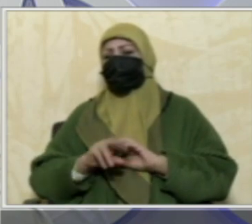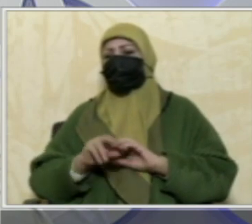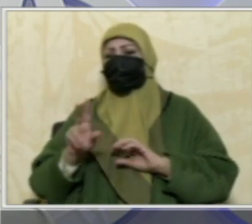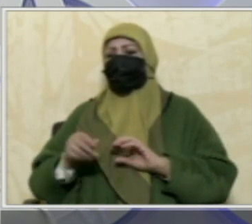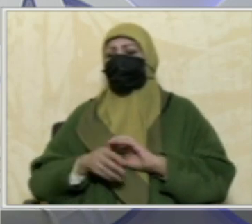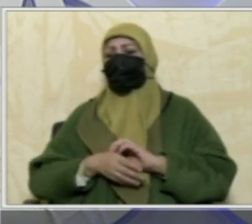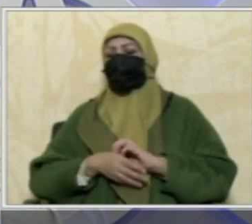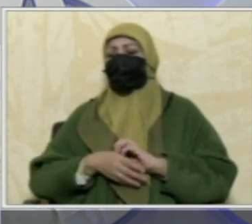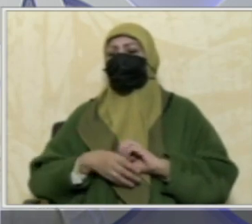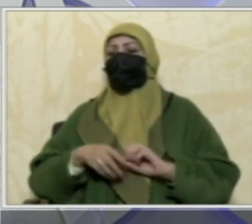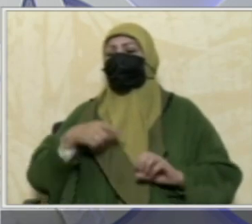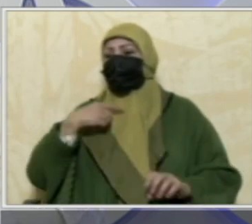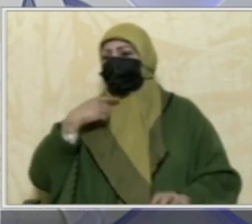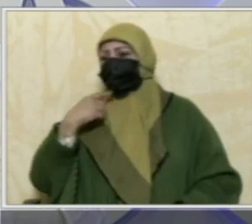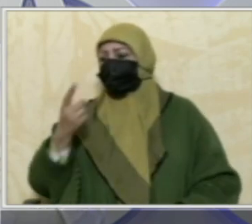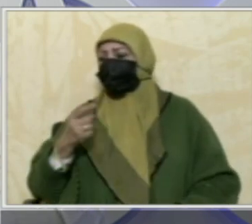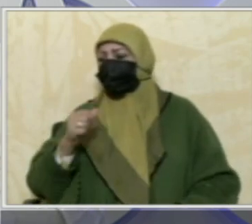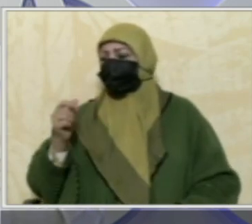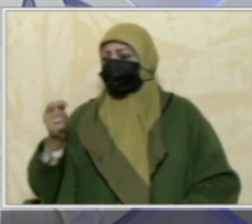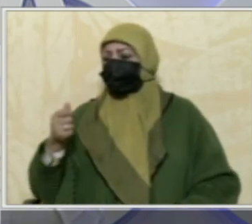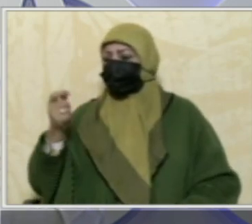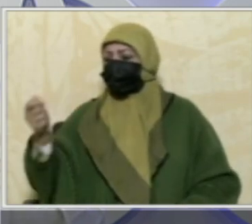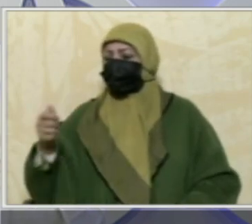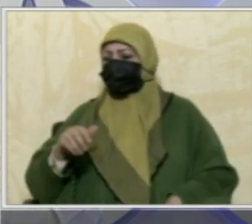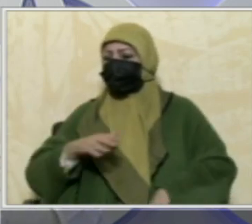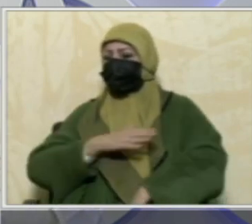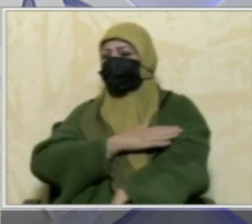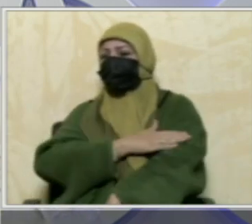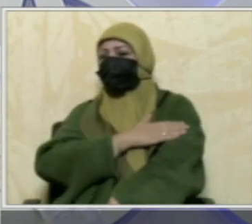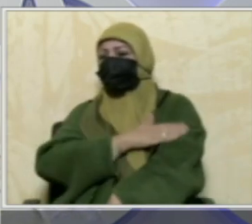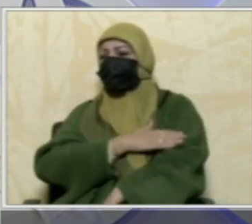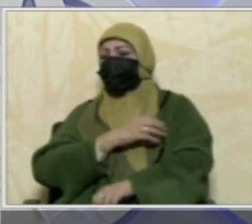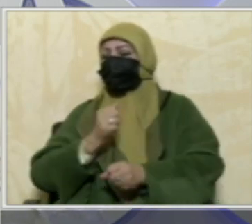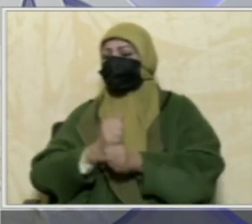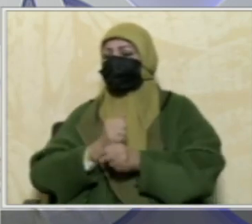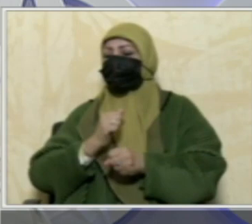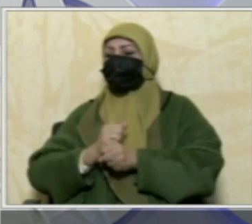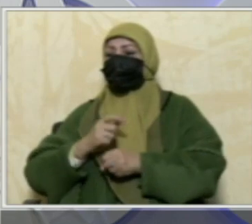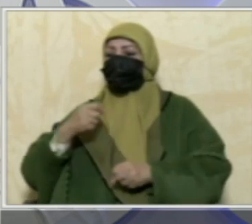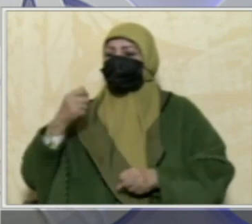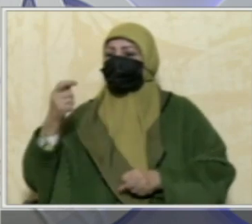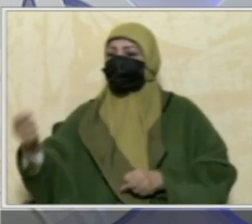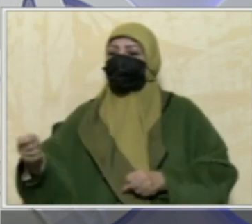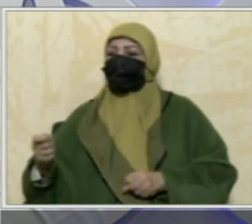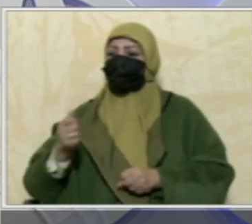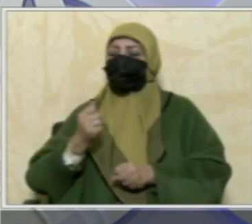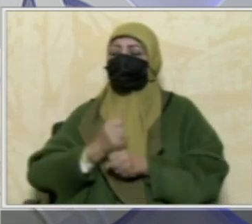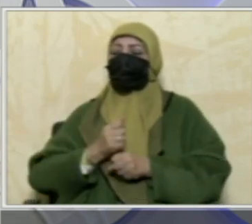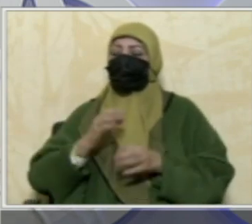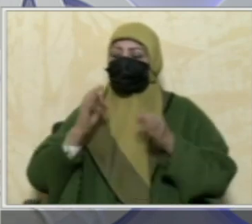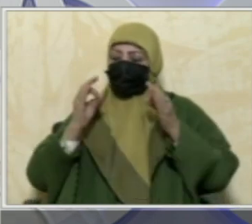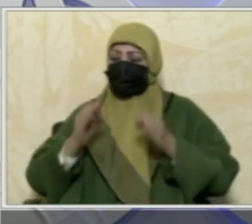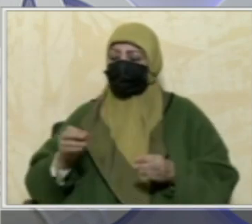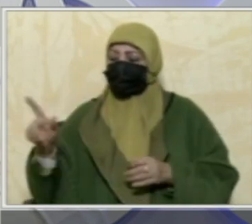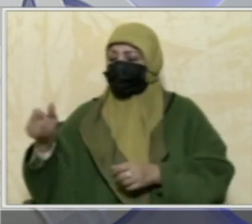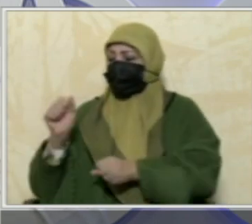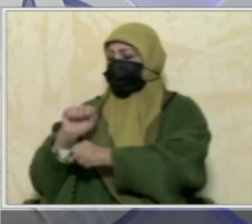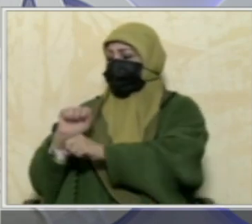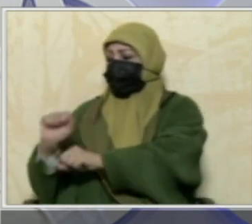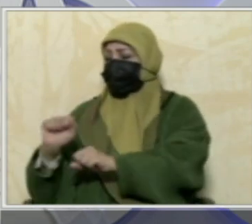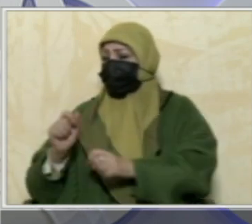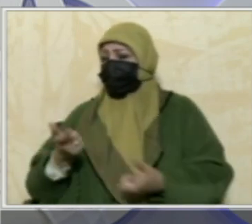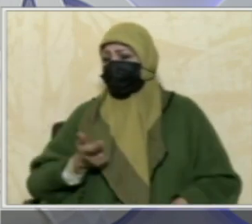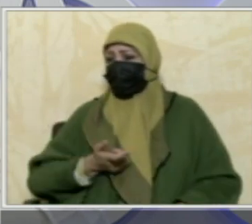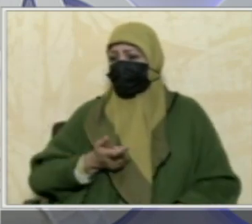موظف منك مالا مقابل عمل يجب عليه القيام به موظف وزاره الماليه يشتغل هناك